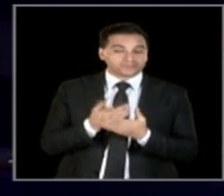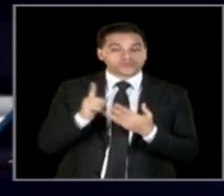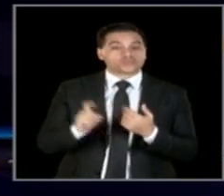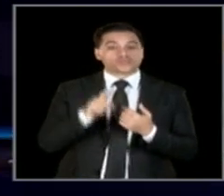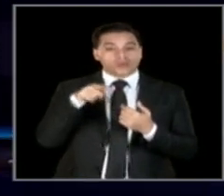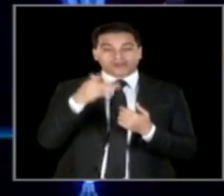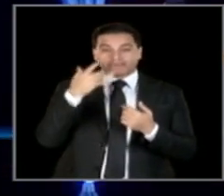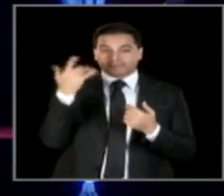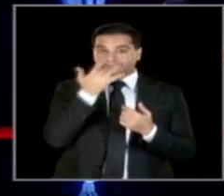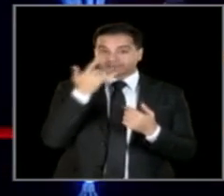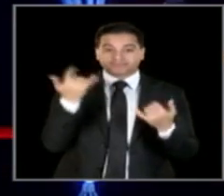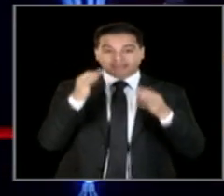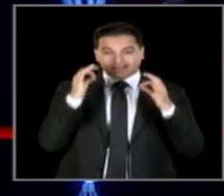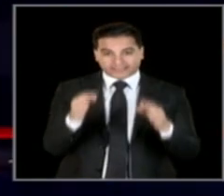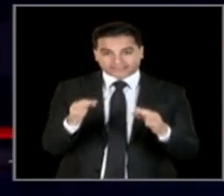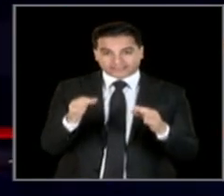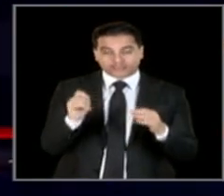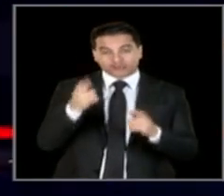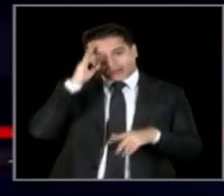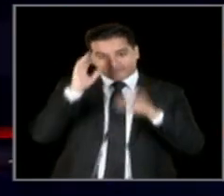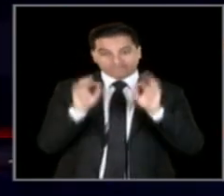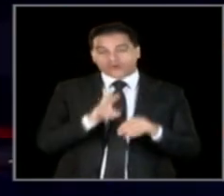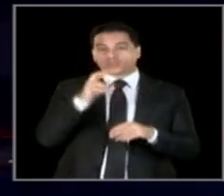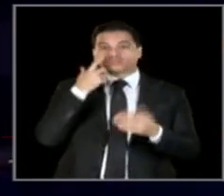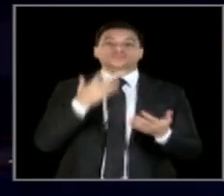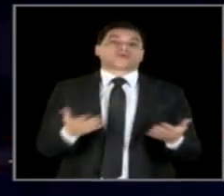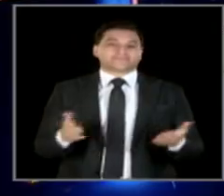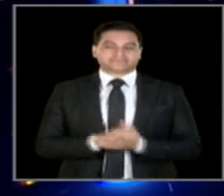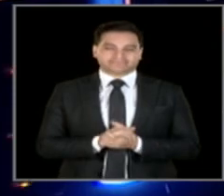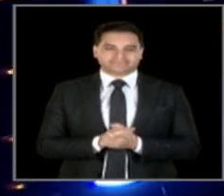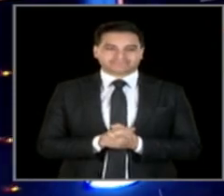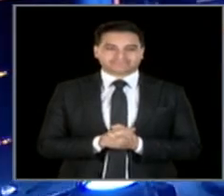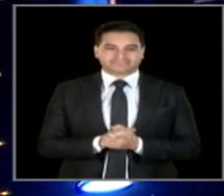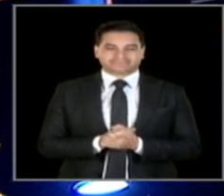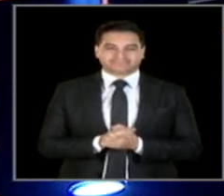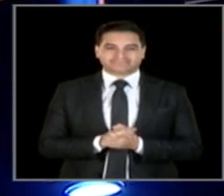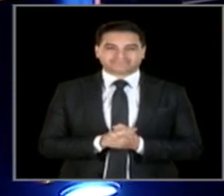سؤال السهل الممتنع، سرعة البديهة. والسؤال هو: